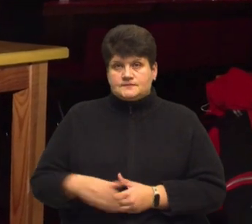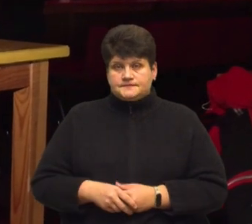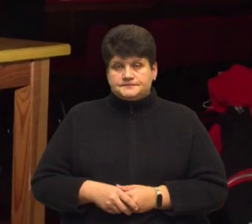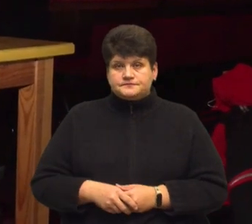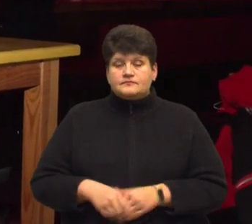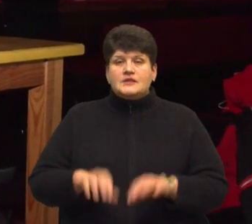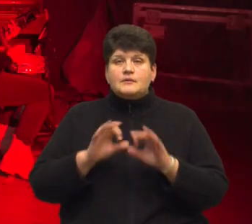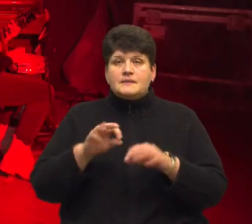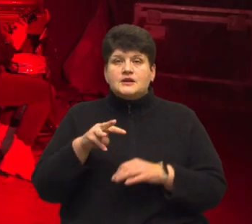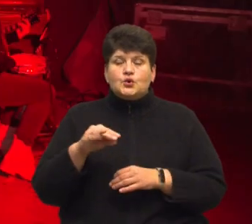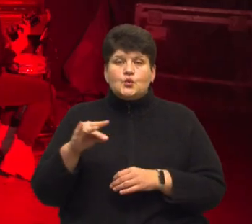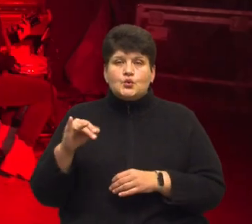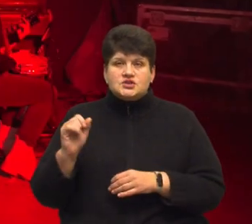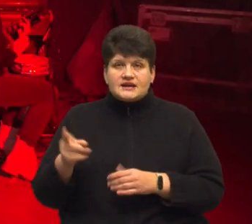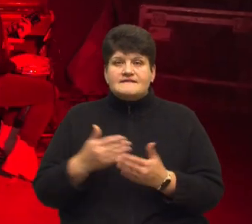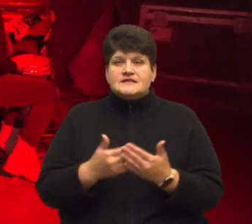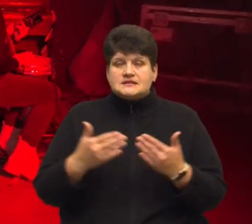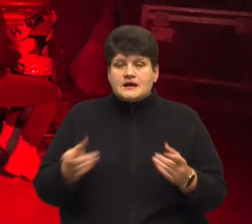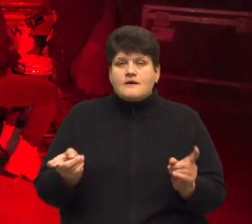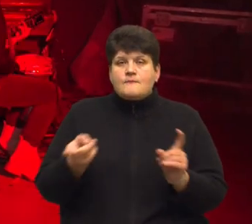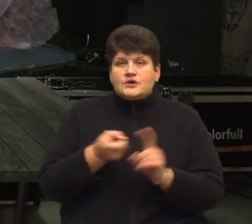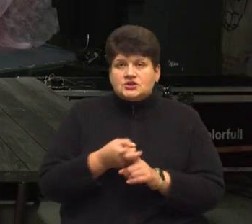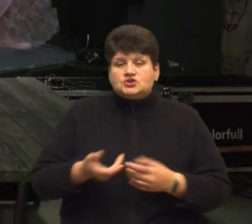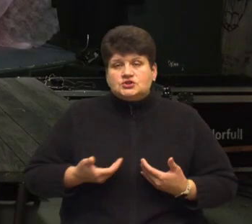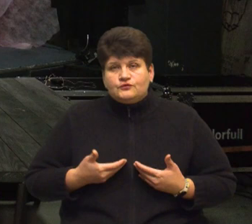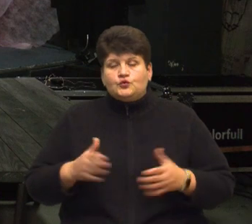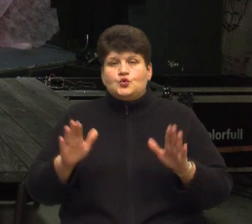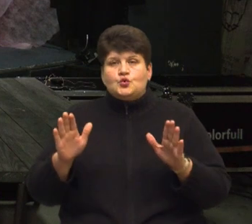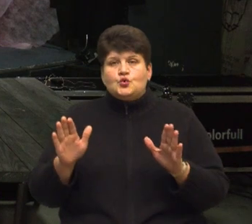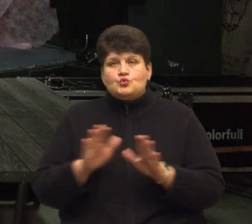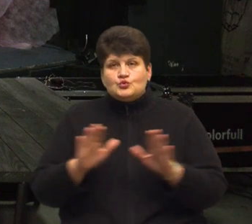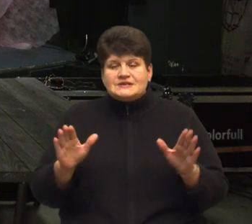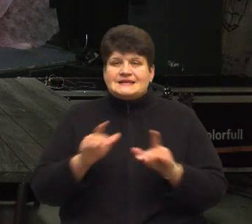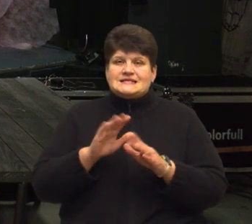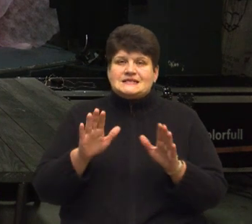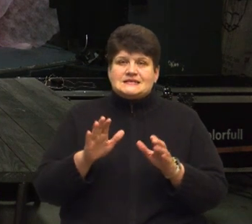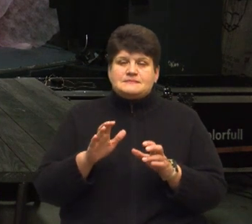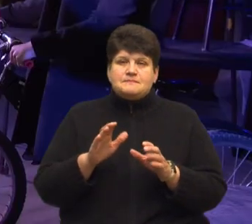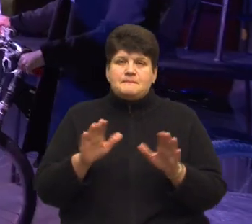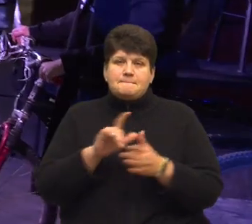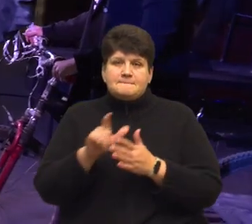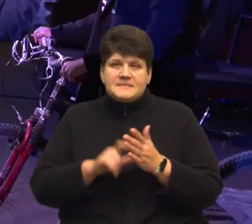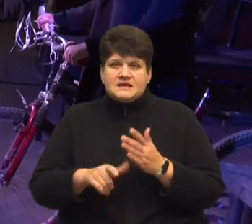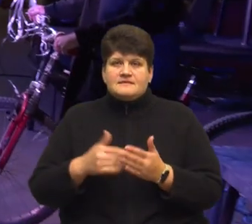Марічка Юрчак вистава Вертеп поєднує живу музику співи стендапи та монологи показ вистави